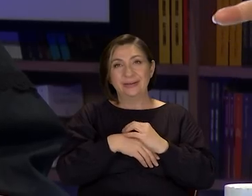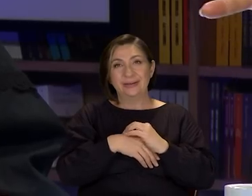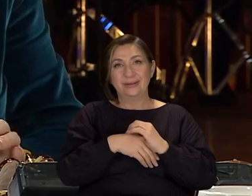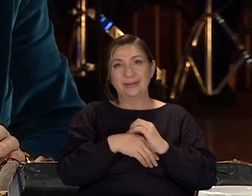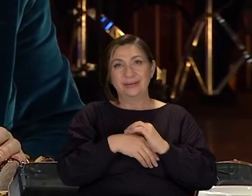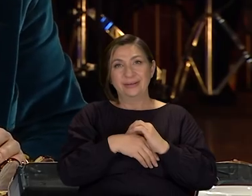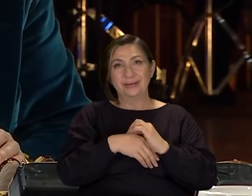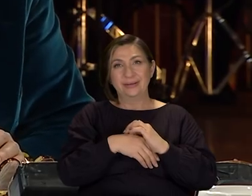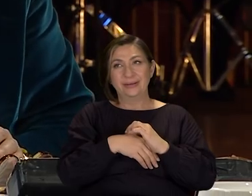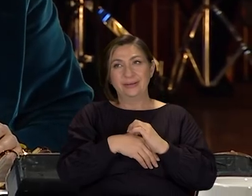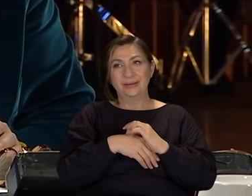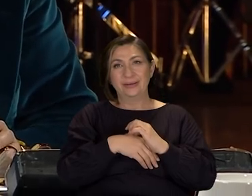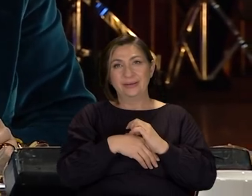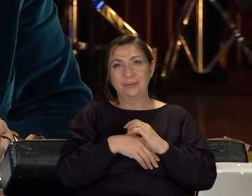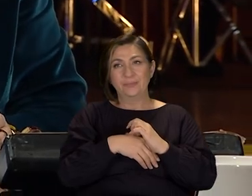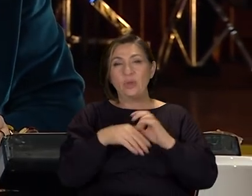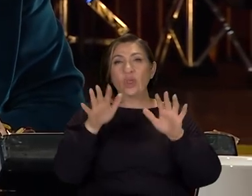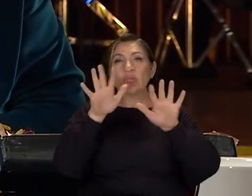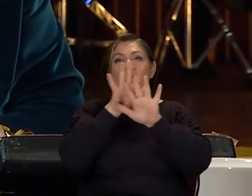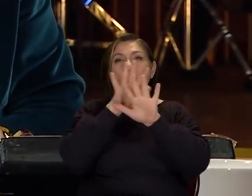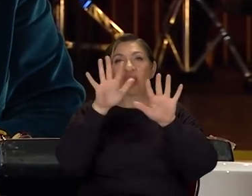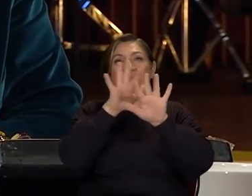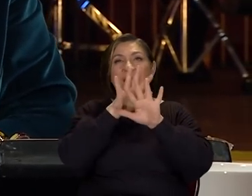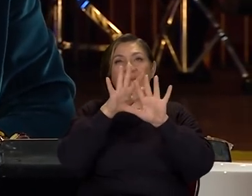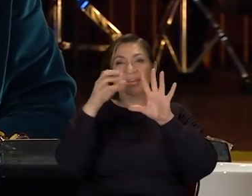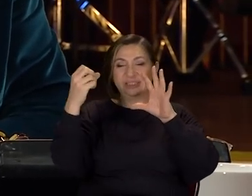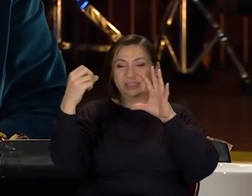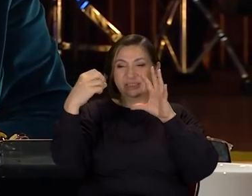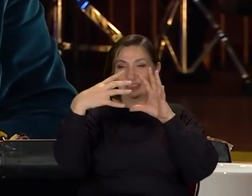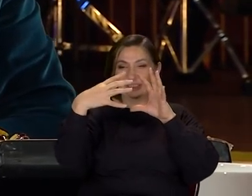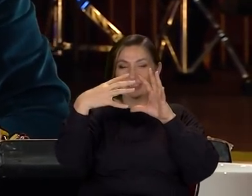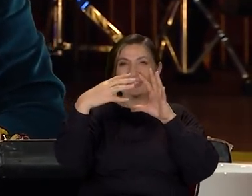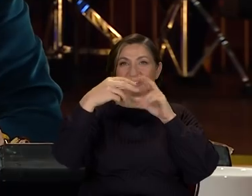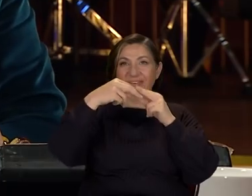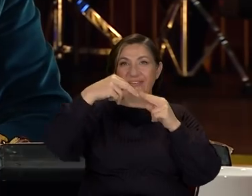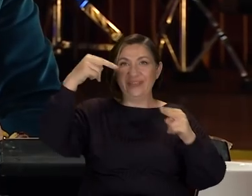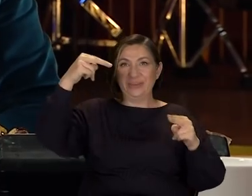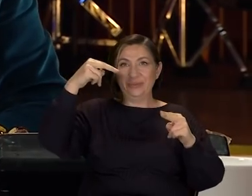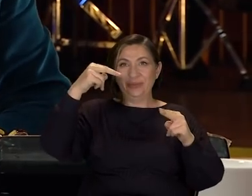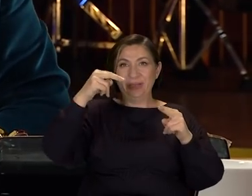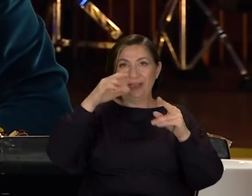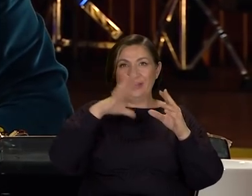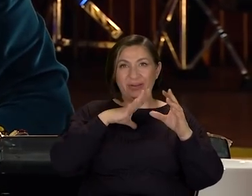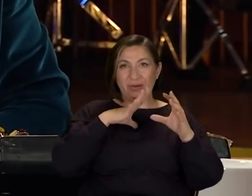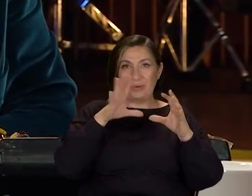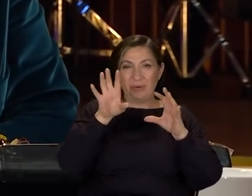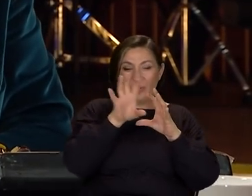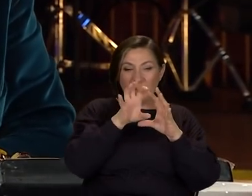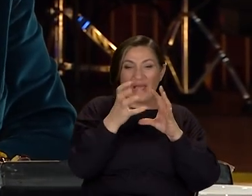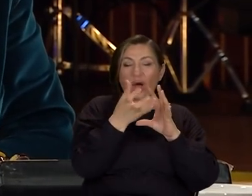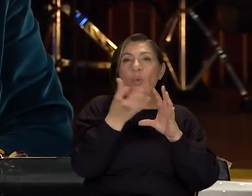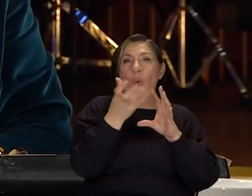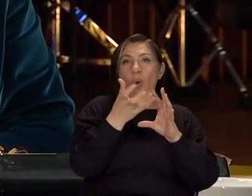sonra orada gölge, ışık geliyor filmi. Orada gümüş bromürler var üzerinde. Onu